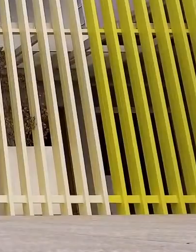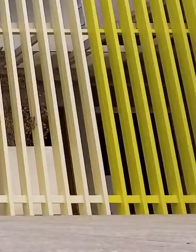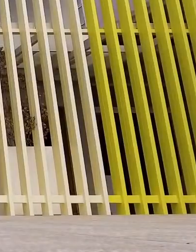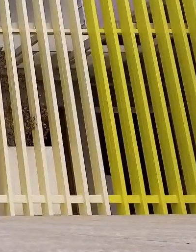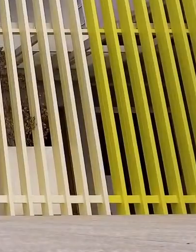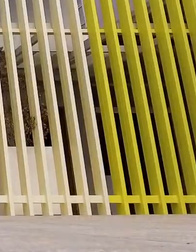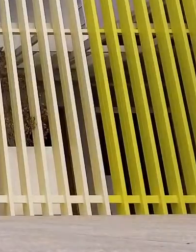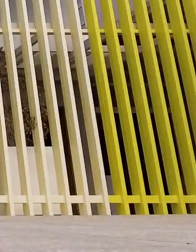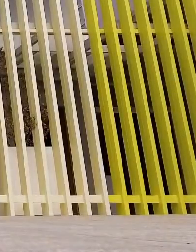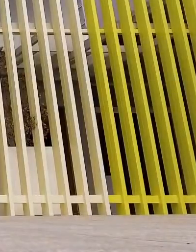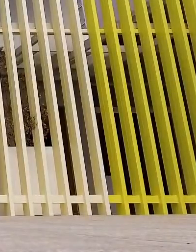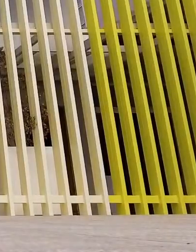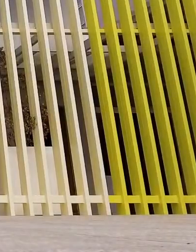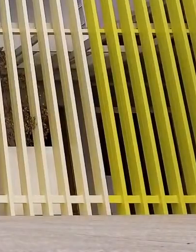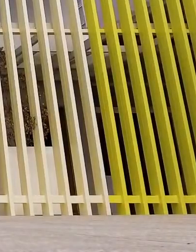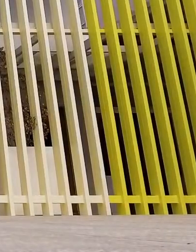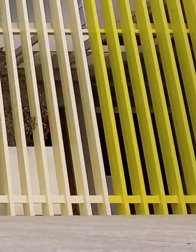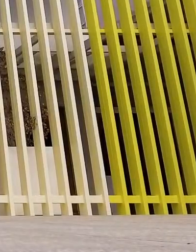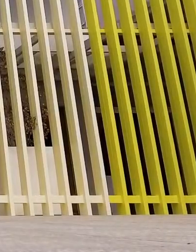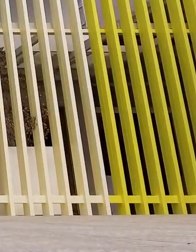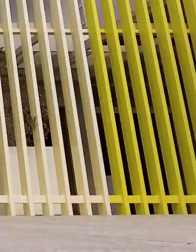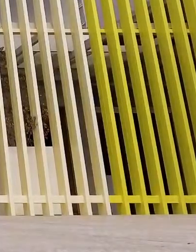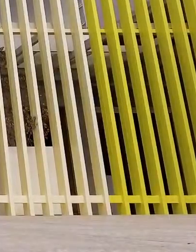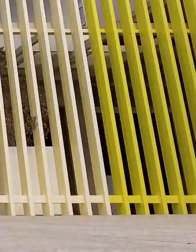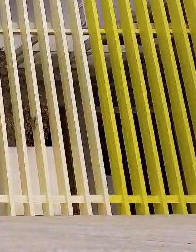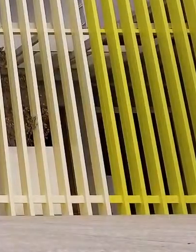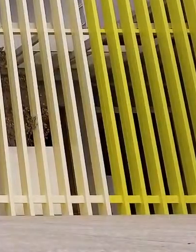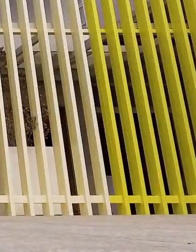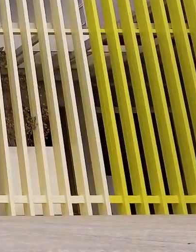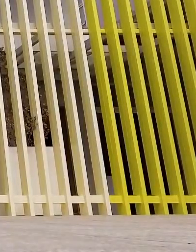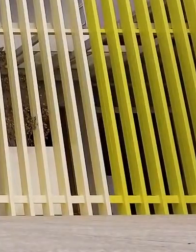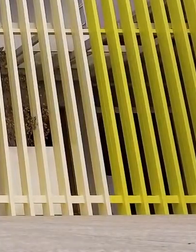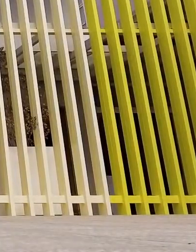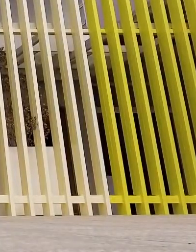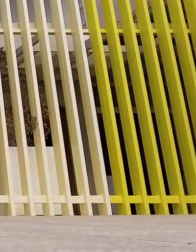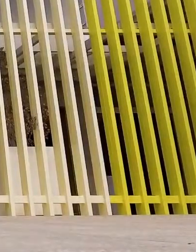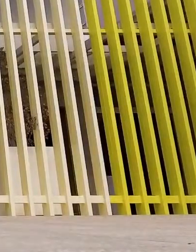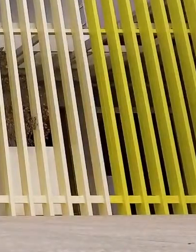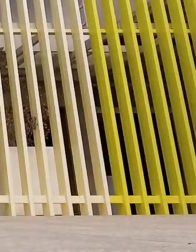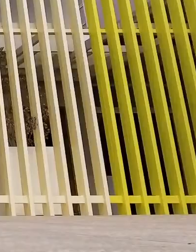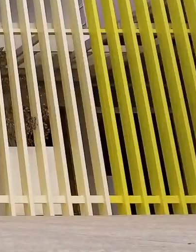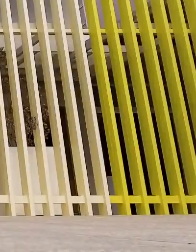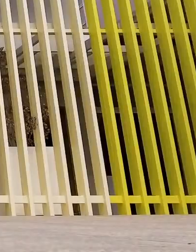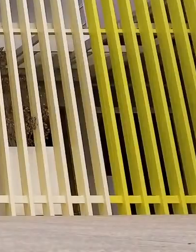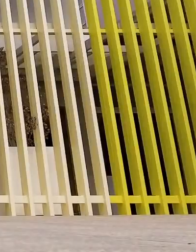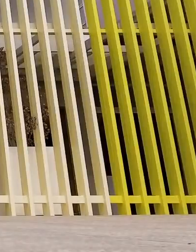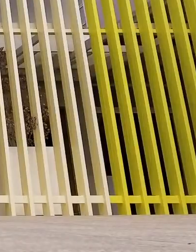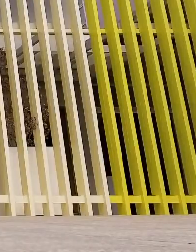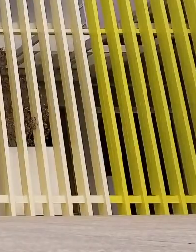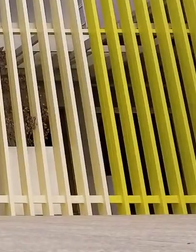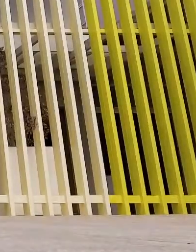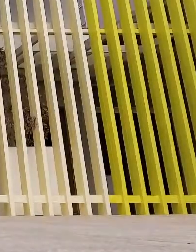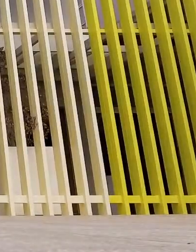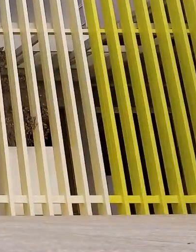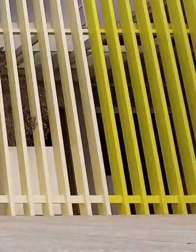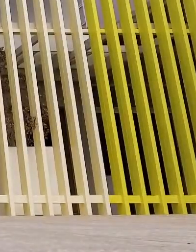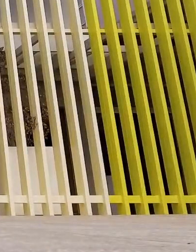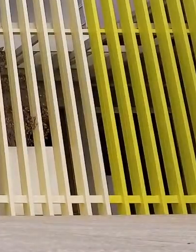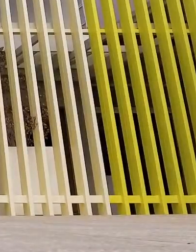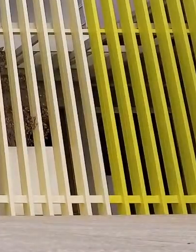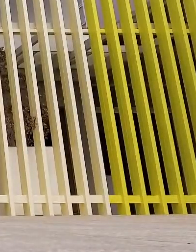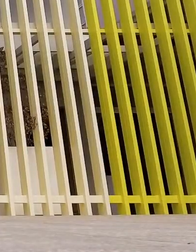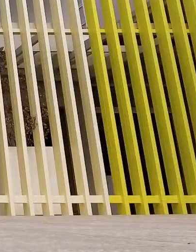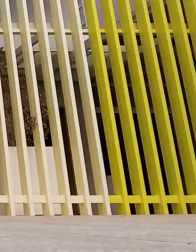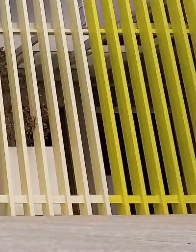Ħadd it-tajjeb. Illum 4 ta' Lulju, l-14 il-ħadd ta' żmien ta' matul is-sena. Nilqakom għal